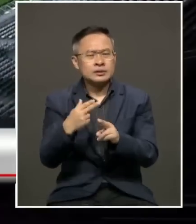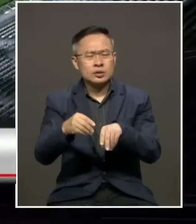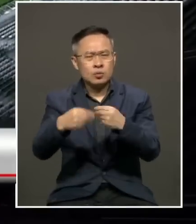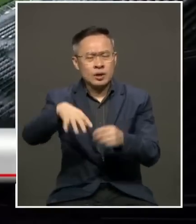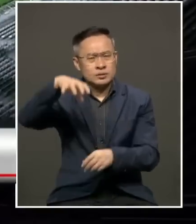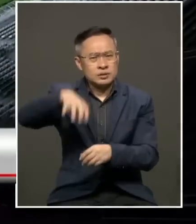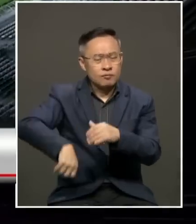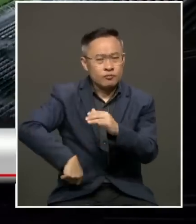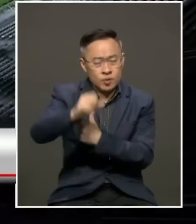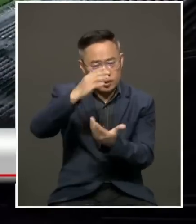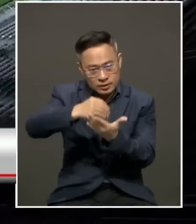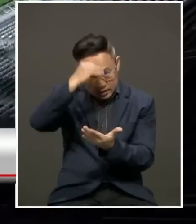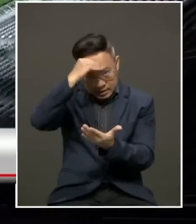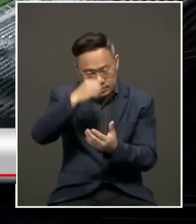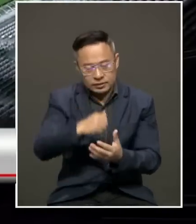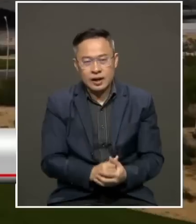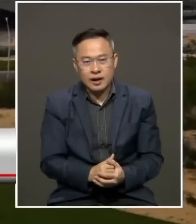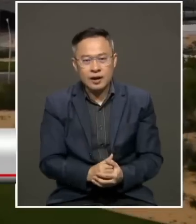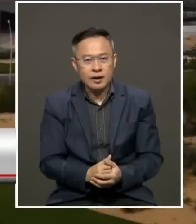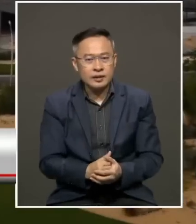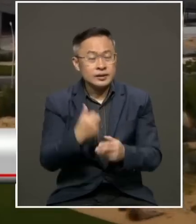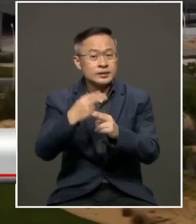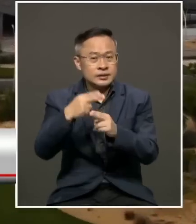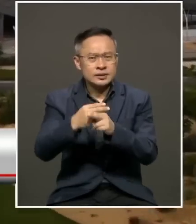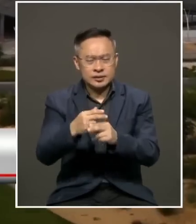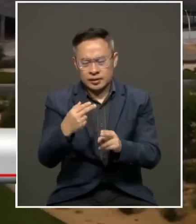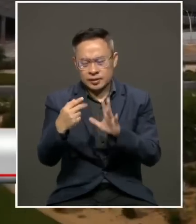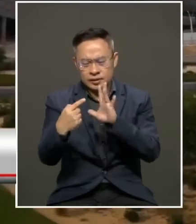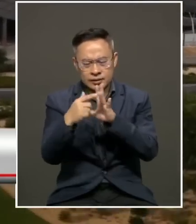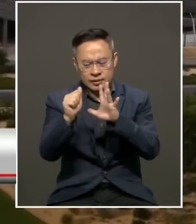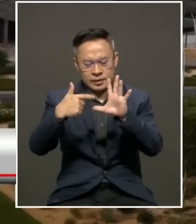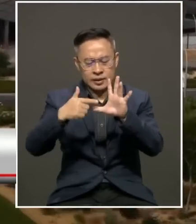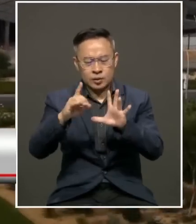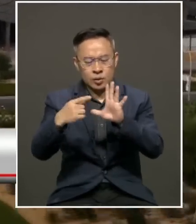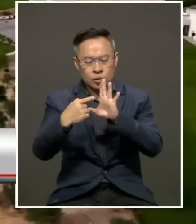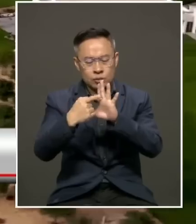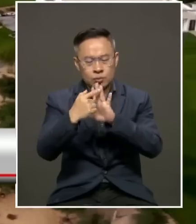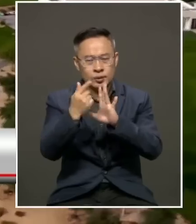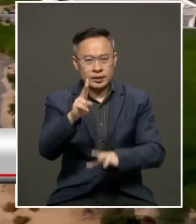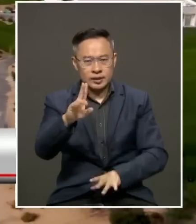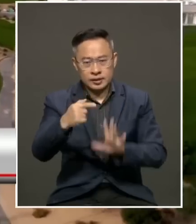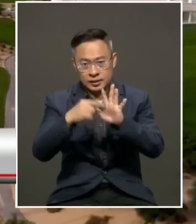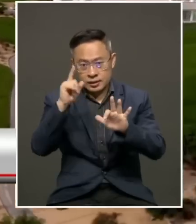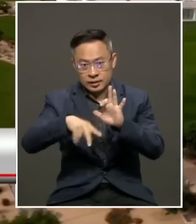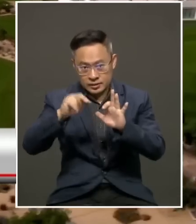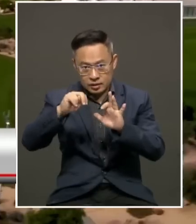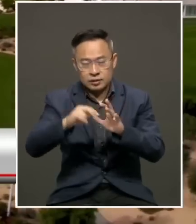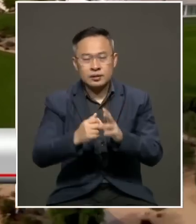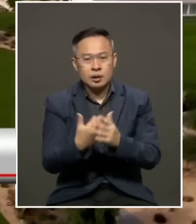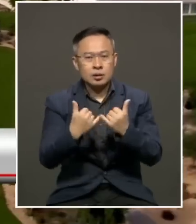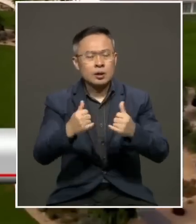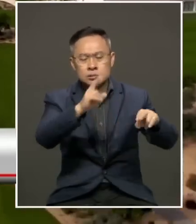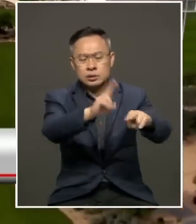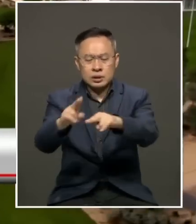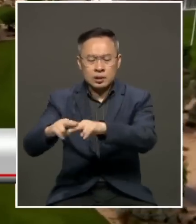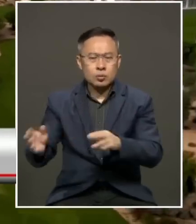ในอาญาสนามก็เลยเป็น Education City Stadiumความจุของสนามนะคะก็เท่าๆกับสนามอื่นที่